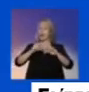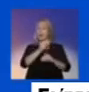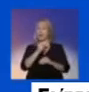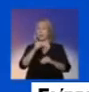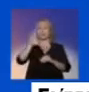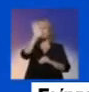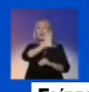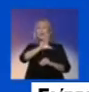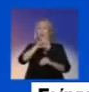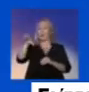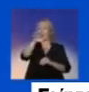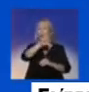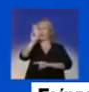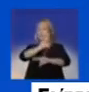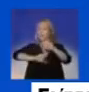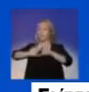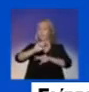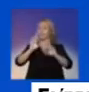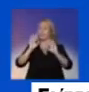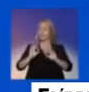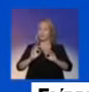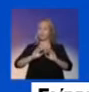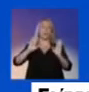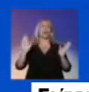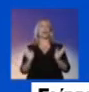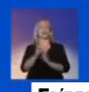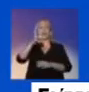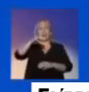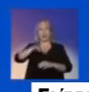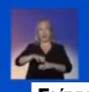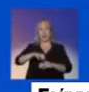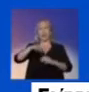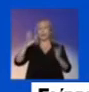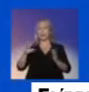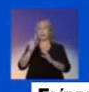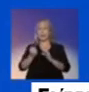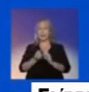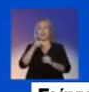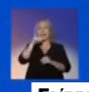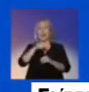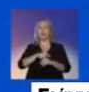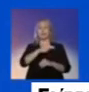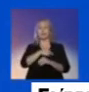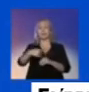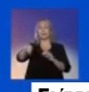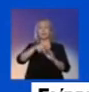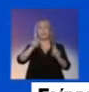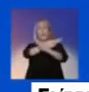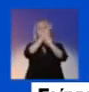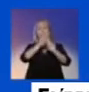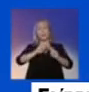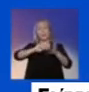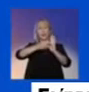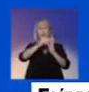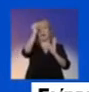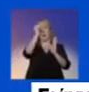εκεί, και θα πάμε με κοινά αιτήματα, με κοινά αιτήματα, Φλόρινα Κοζάνη, για να δούμε από τα